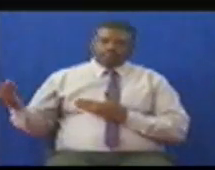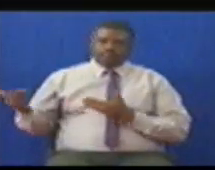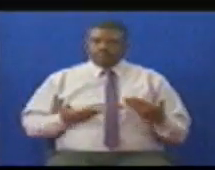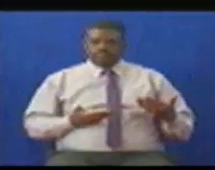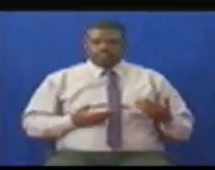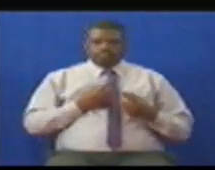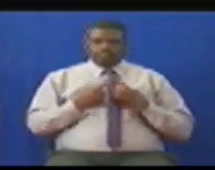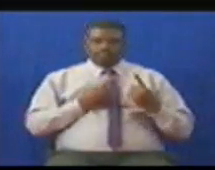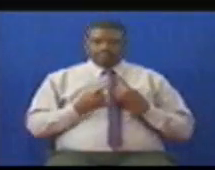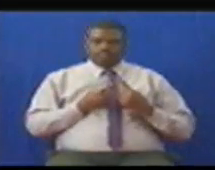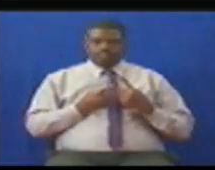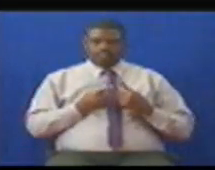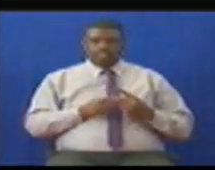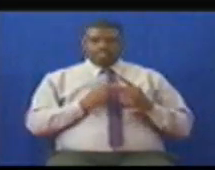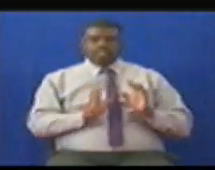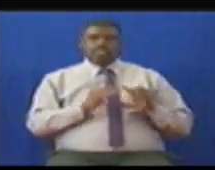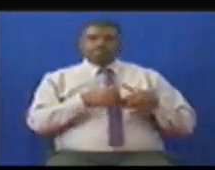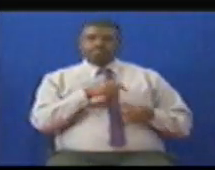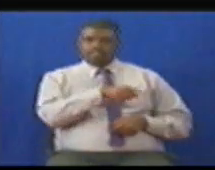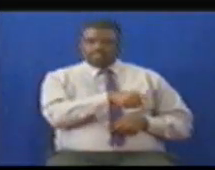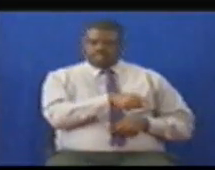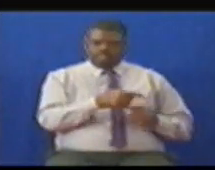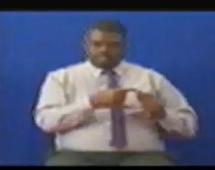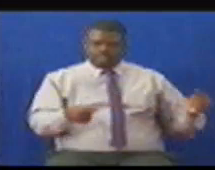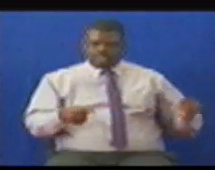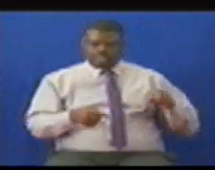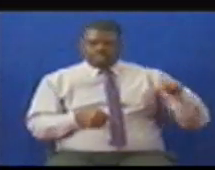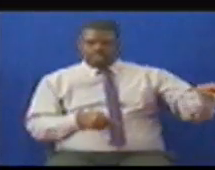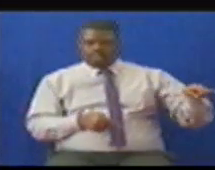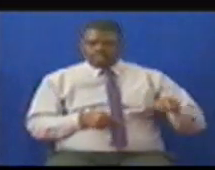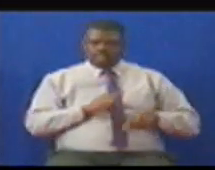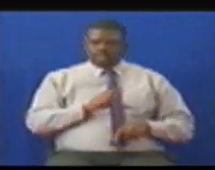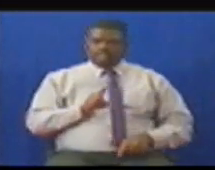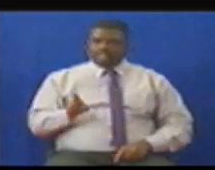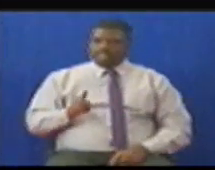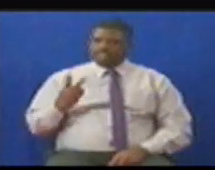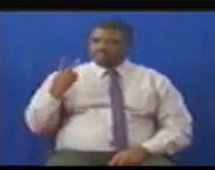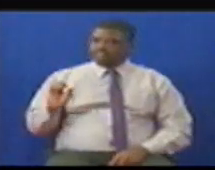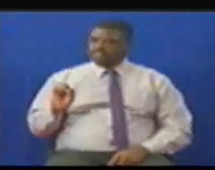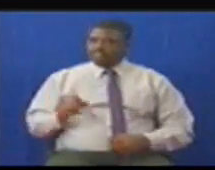hiyo kuhusu ofisi ya rais utumishi na utawala bora kwa muda wa dakika 20.